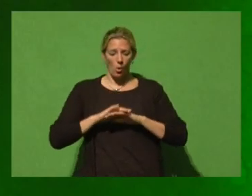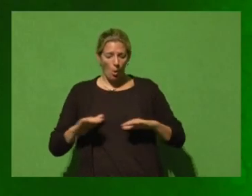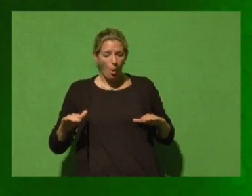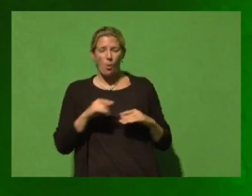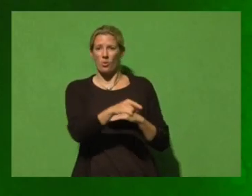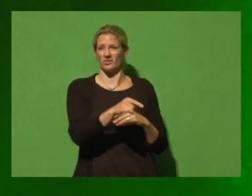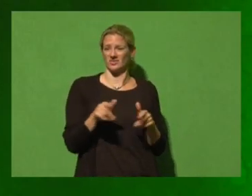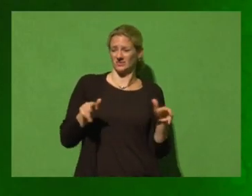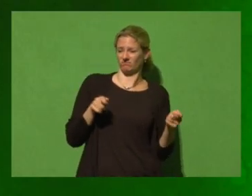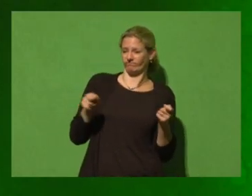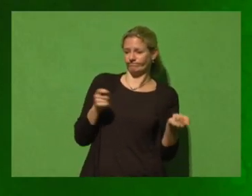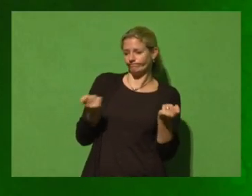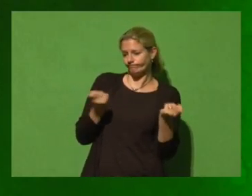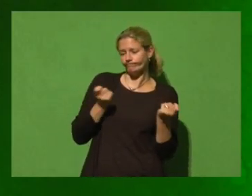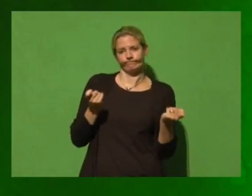Plattform geht das auch nicht.